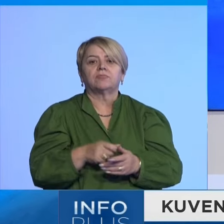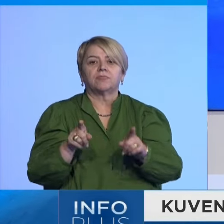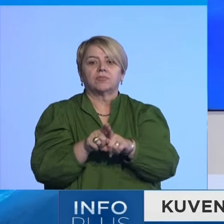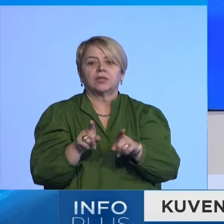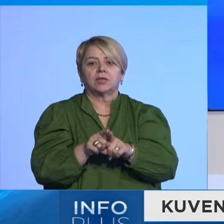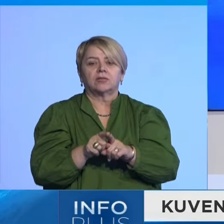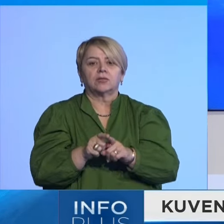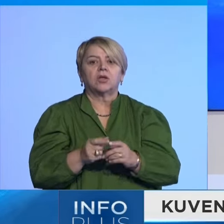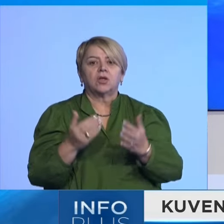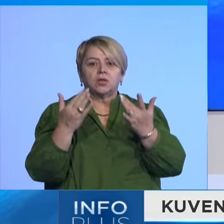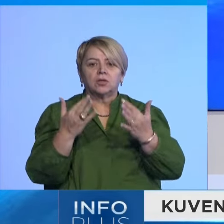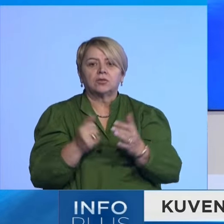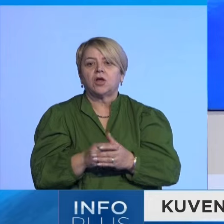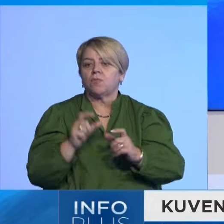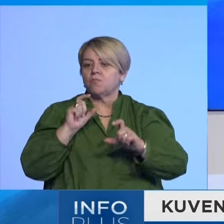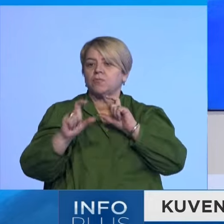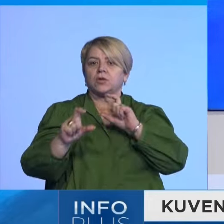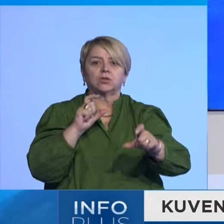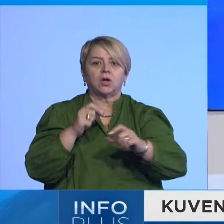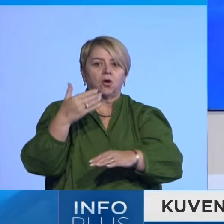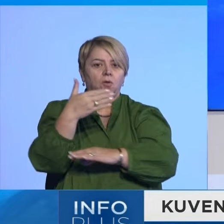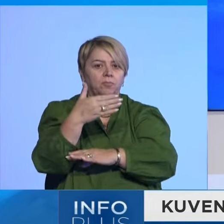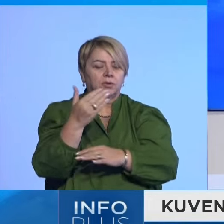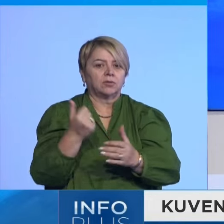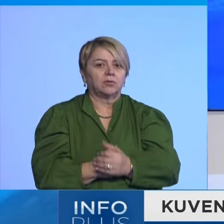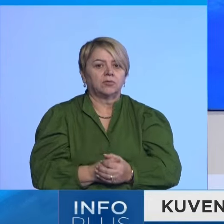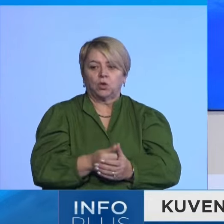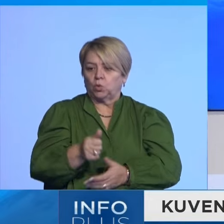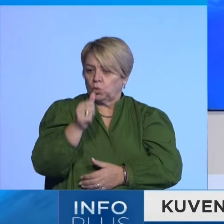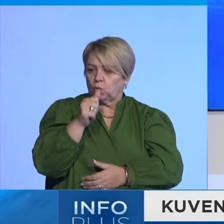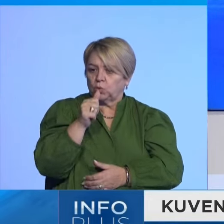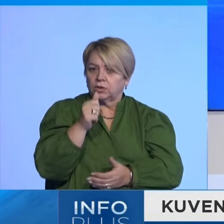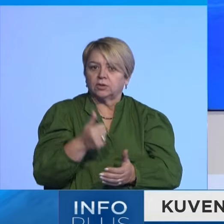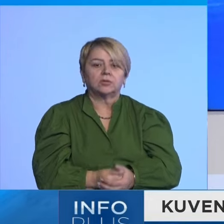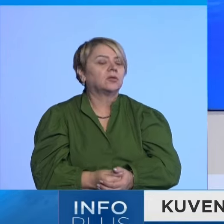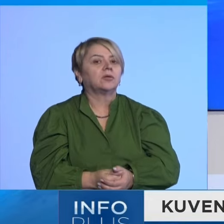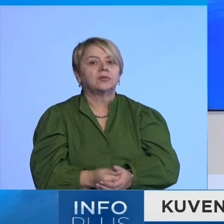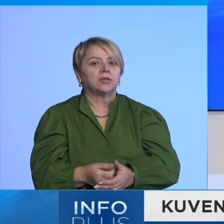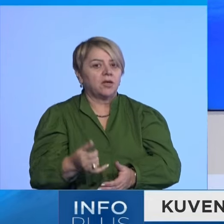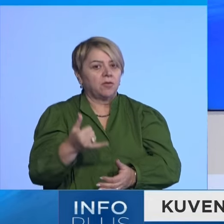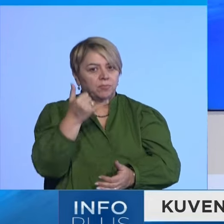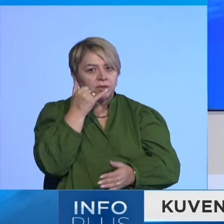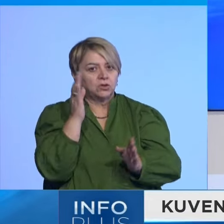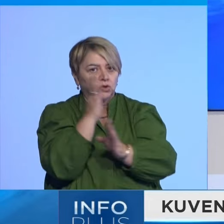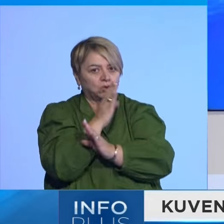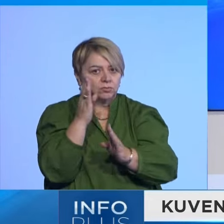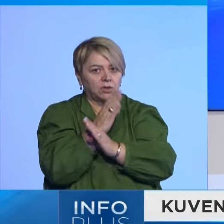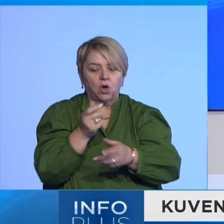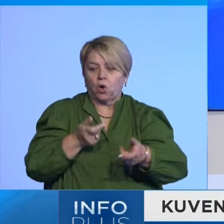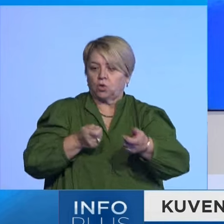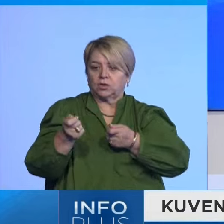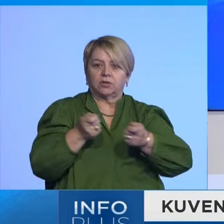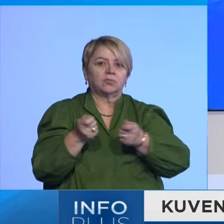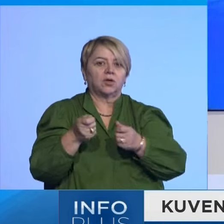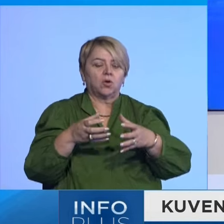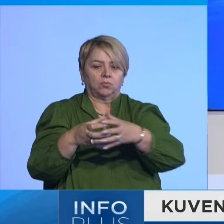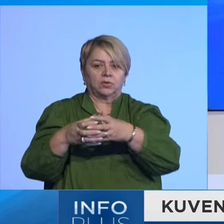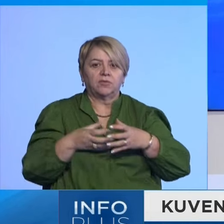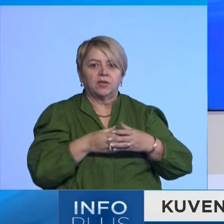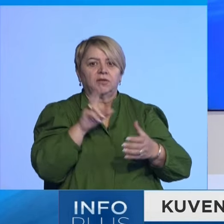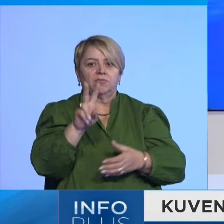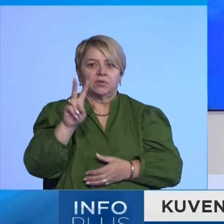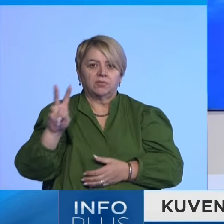e llogaritjes së borxheve të kompanive ambalazhuese të ujit dhe për përgjimet e pretenduara të koordinatorës së komuniteteve në vetëvendosje